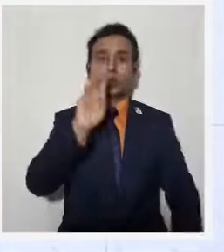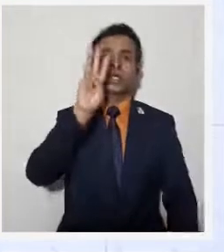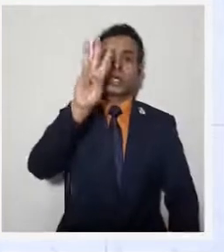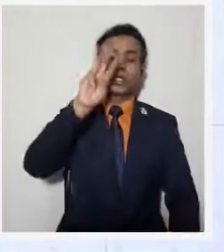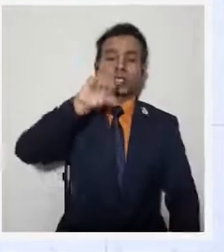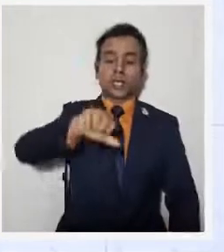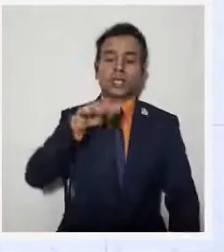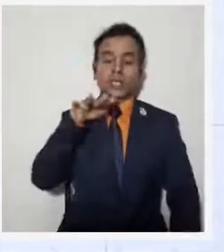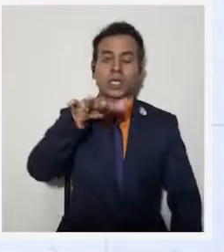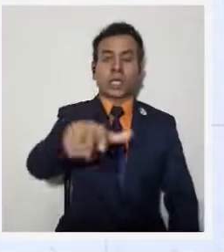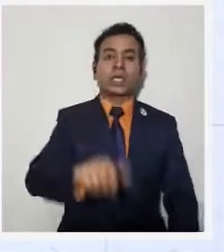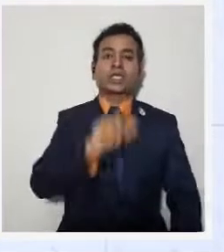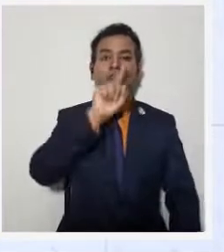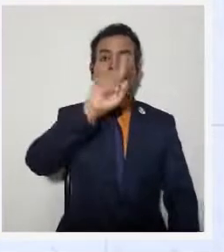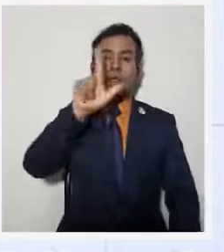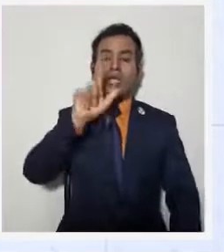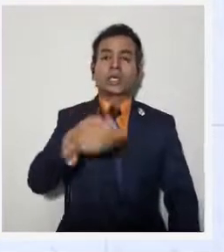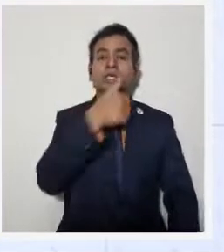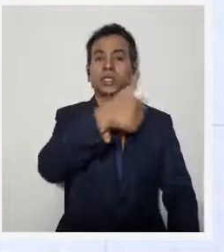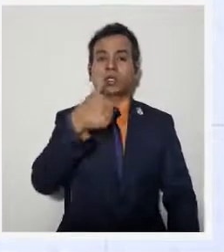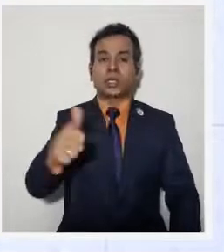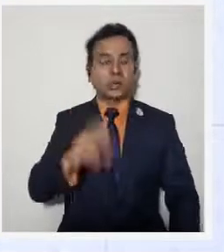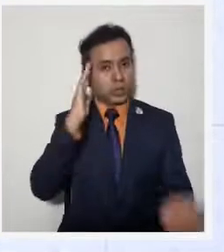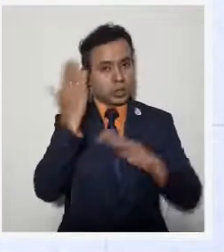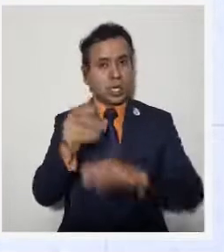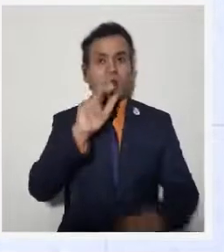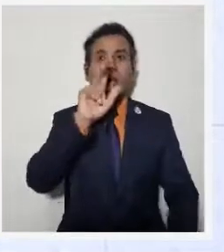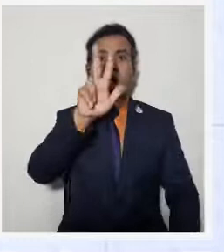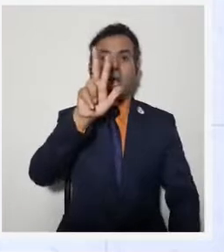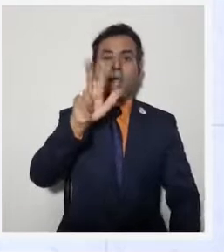24 ঘন্টায় 61,578 জন এবং এ পর্যন্ত